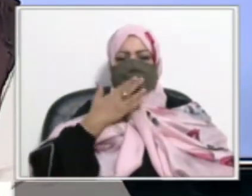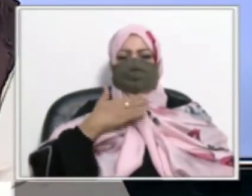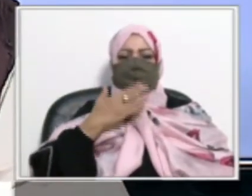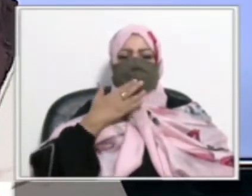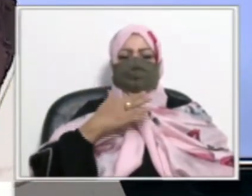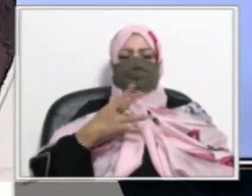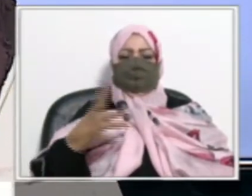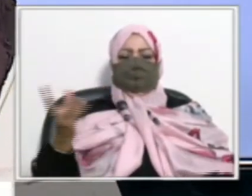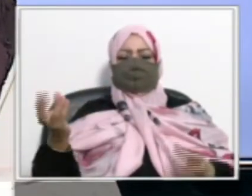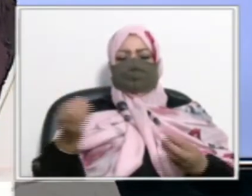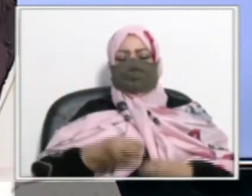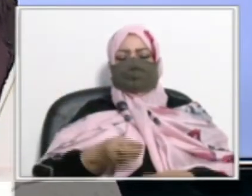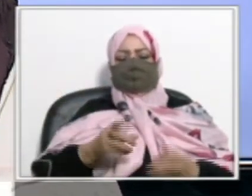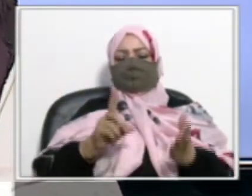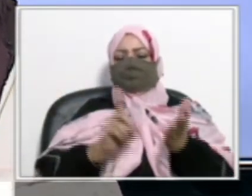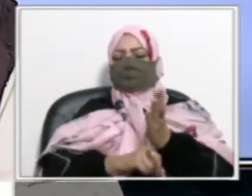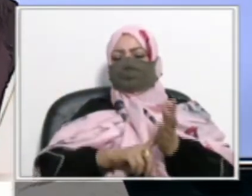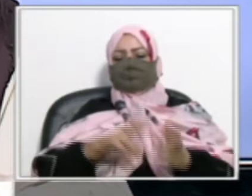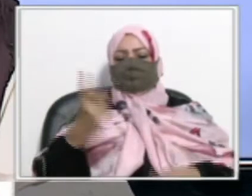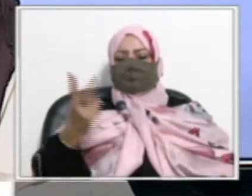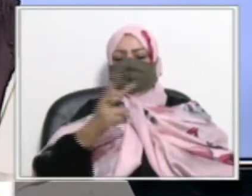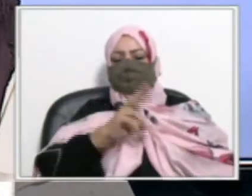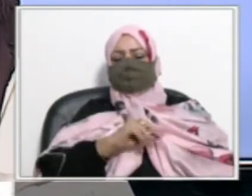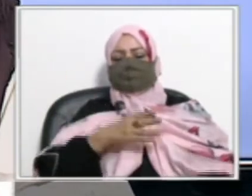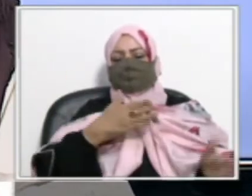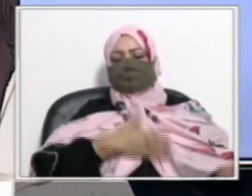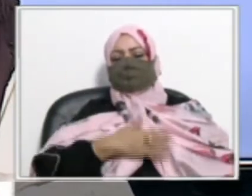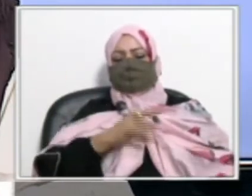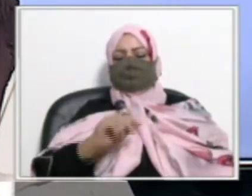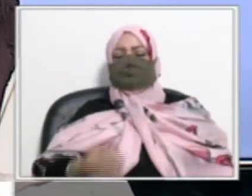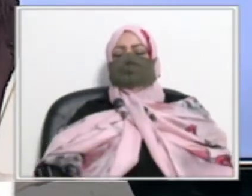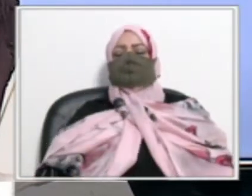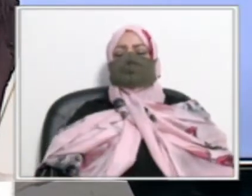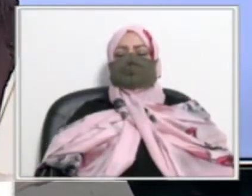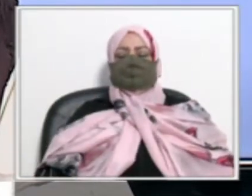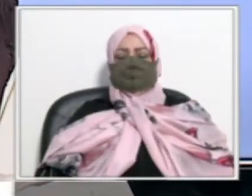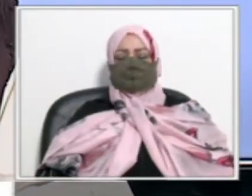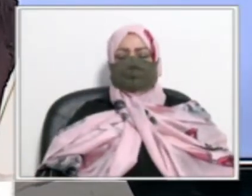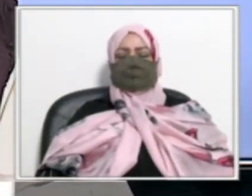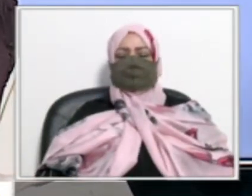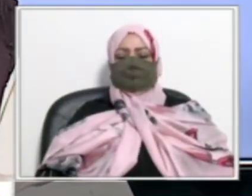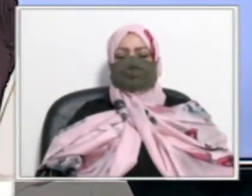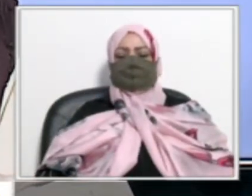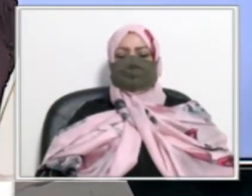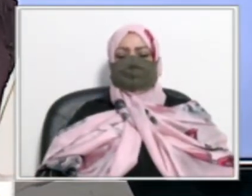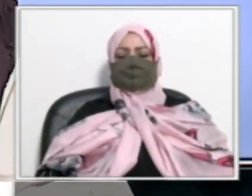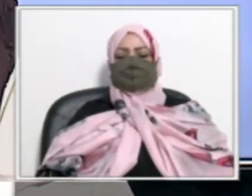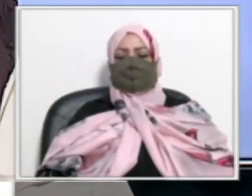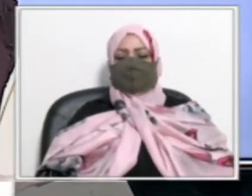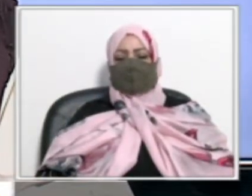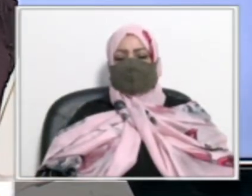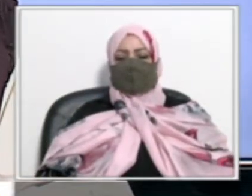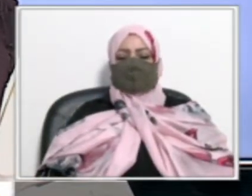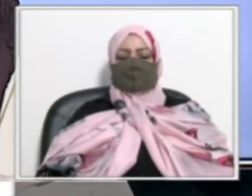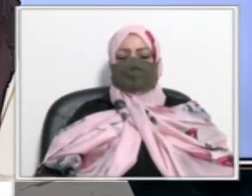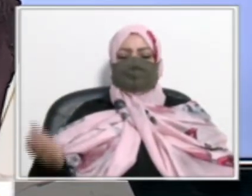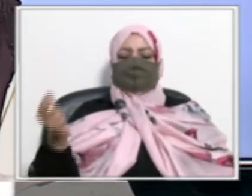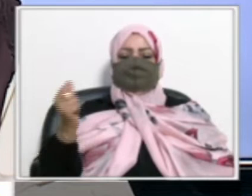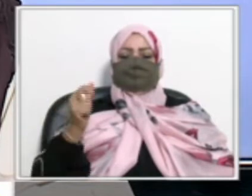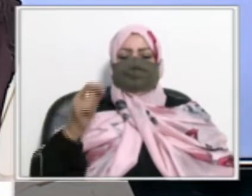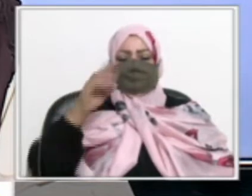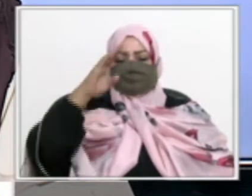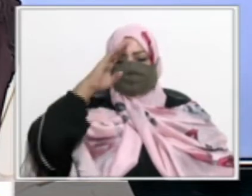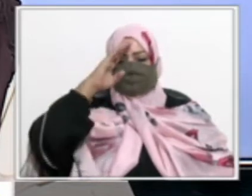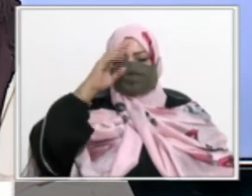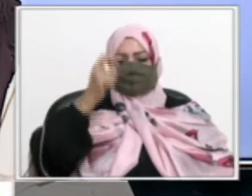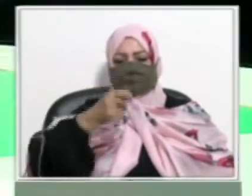حاضر. لا والسؤال الثاني، شكرا بارك الله فيك. وهذا خلي الامر تقول فيه بالله زيد وضعه يا شيخ الاول، هذا خطير جدا. انت شايفين حاجات